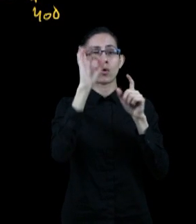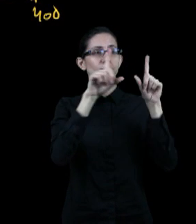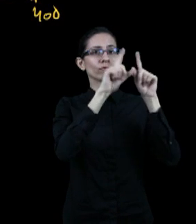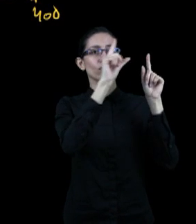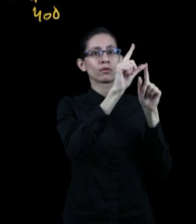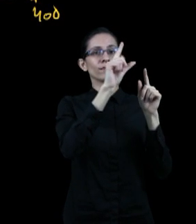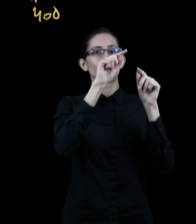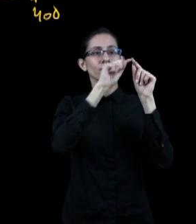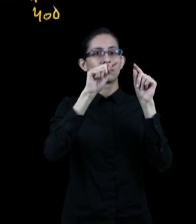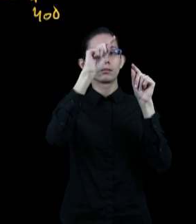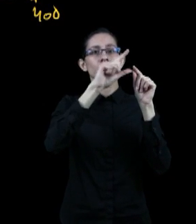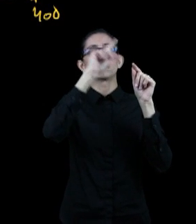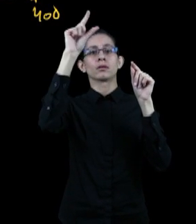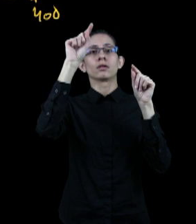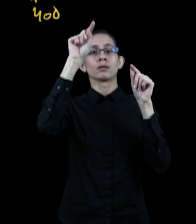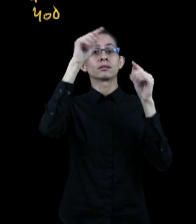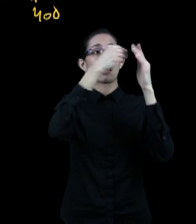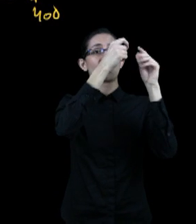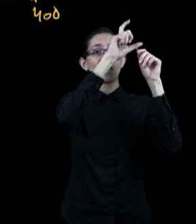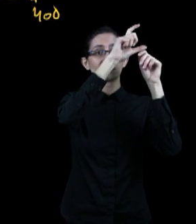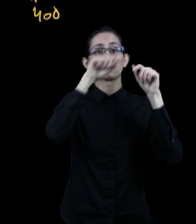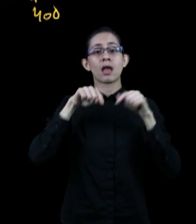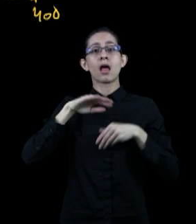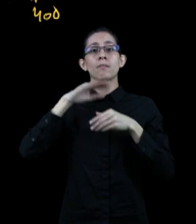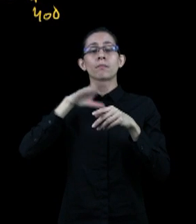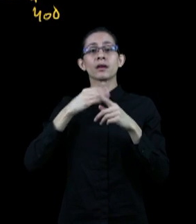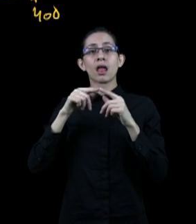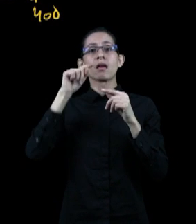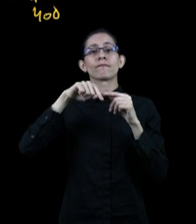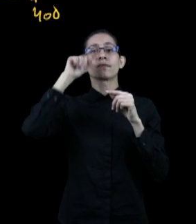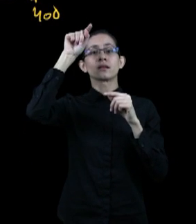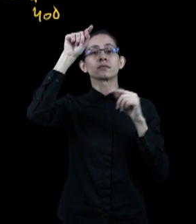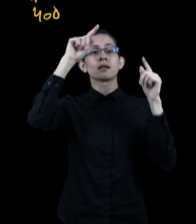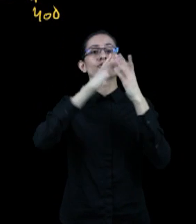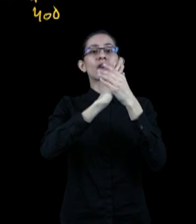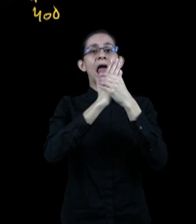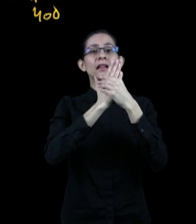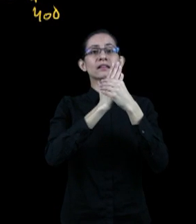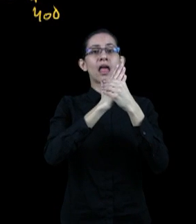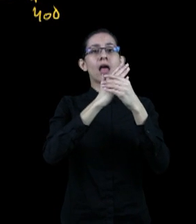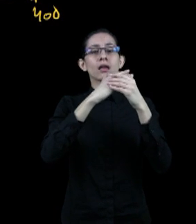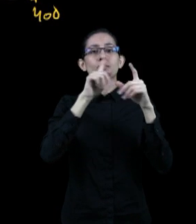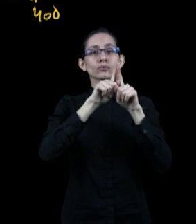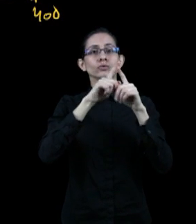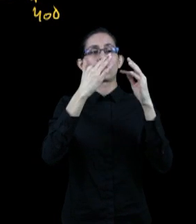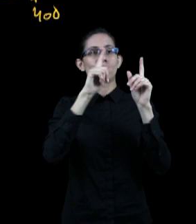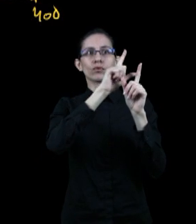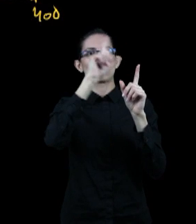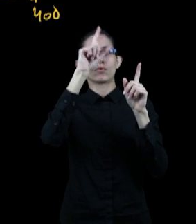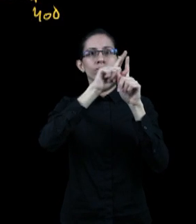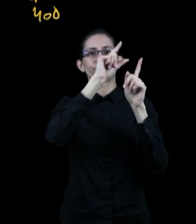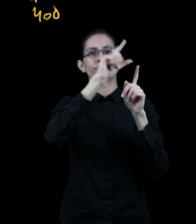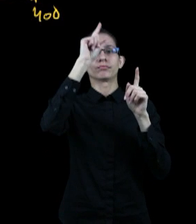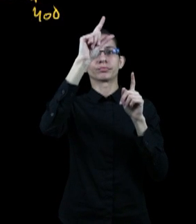procentowo równe. Gdy rośnie cena, gdy mamy średnią cenę, mamy też średnią wielkość